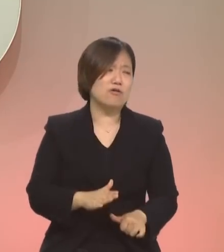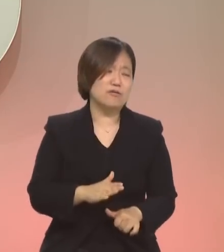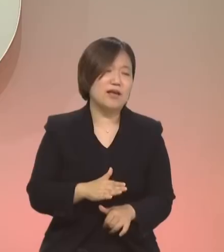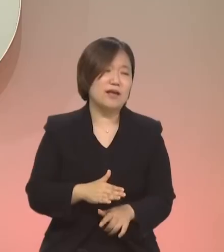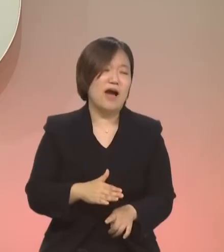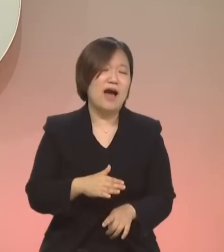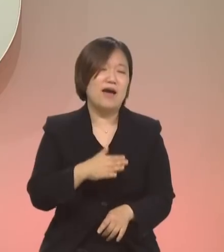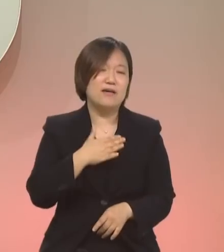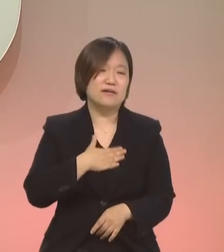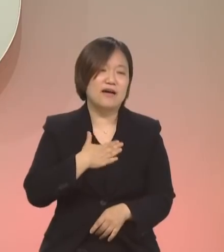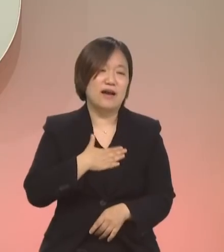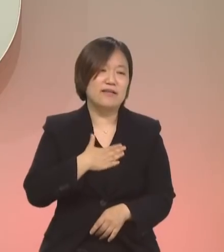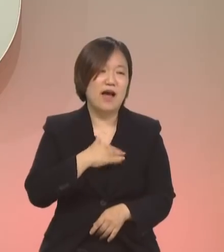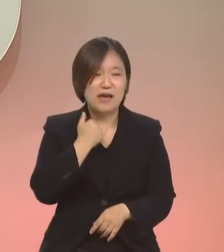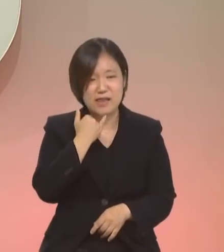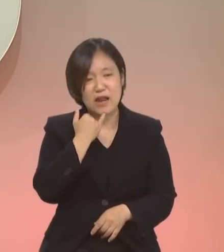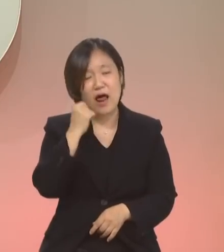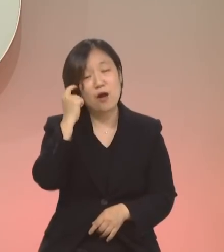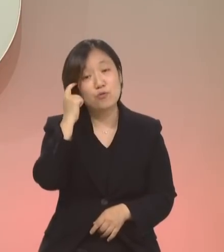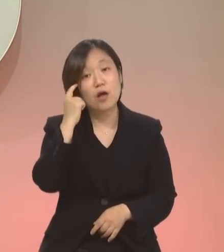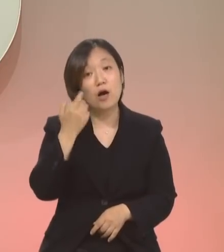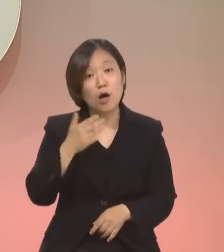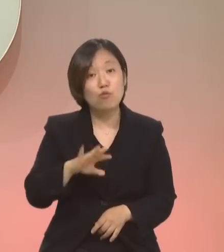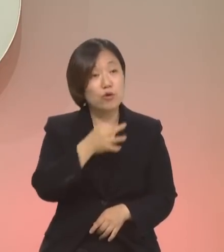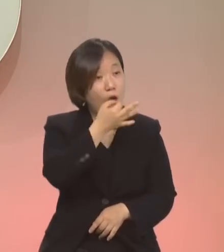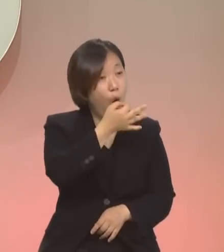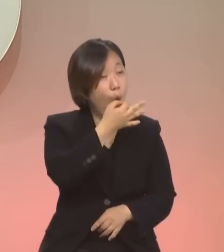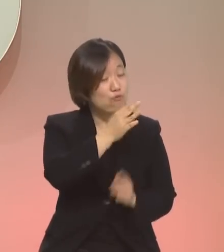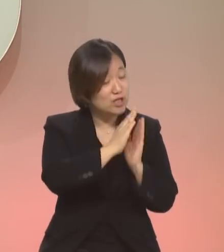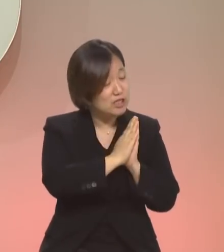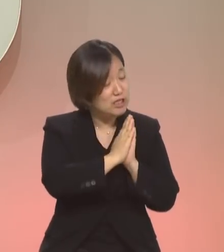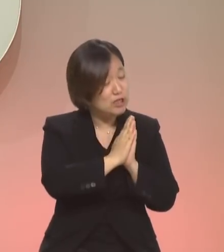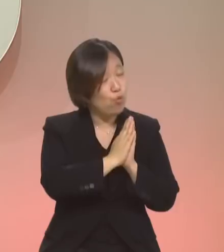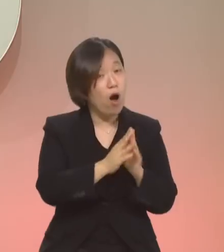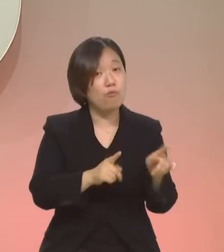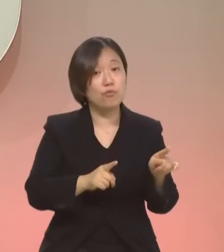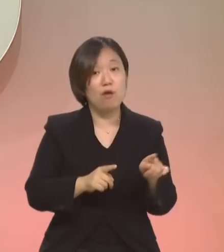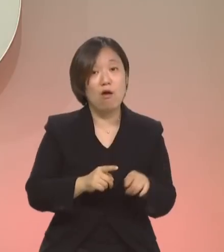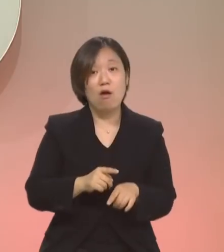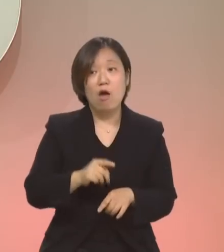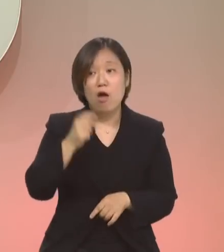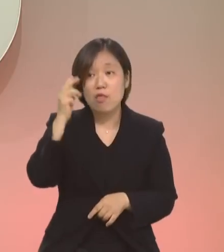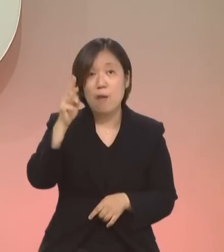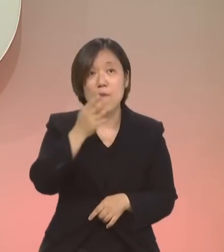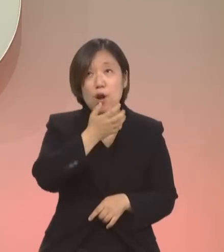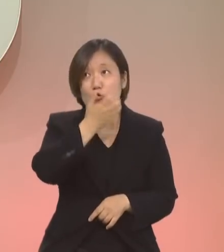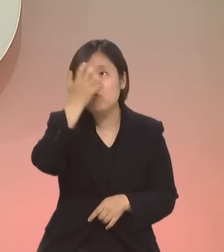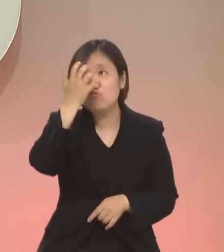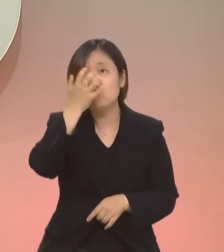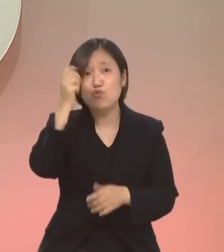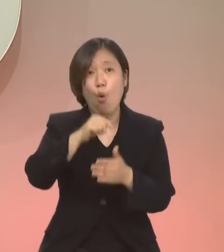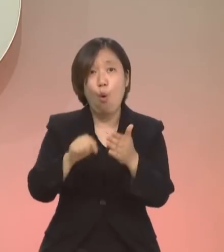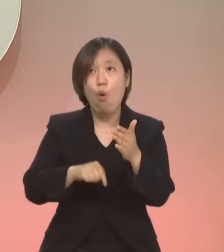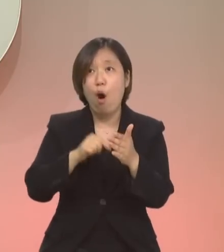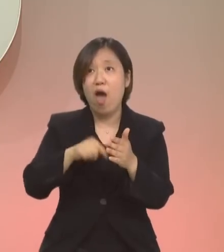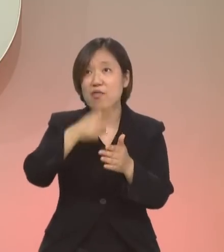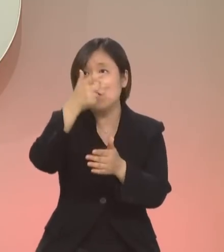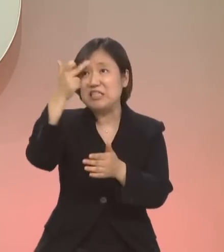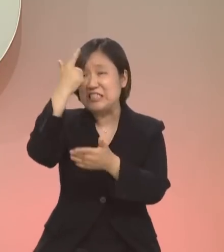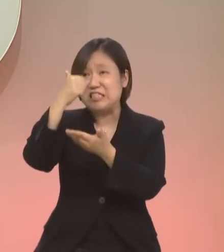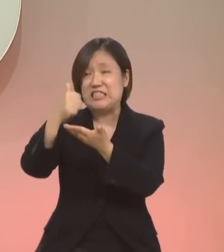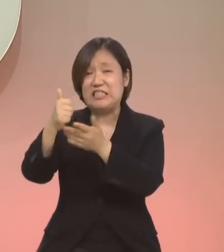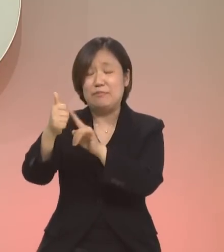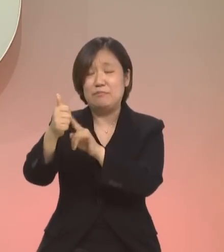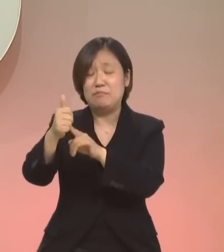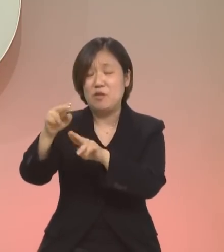그냥 비우고 염불하고 있었는데 그 티나타스님이 나타나셔서 황금 구슬을 주신 걸 그걸 이제